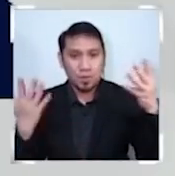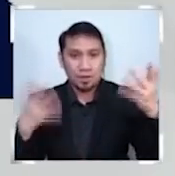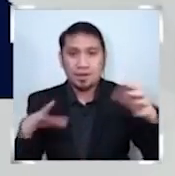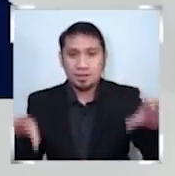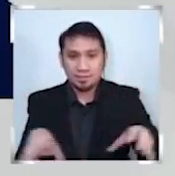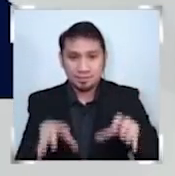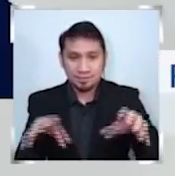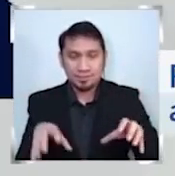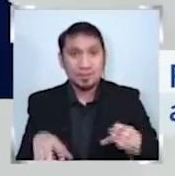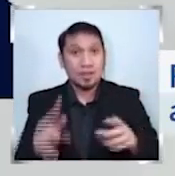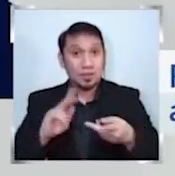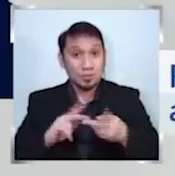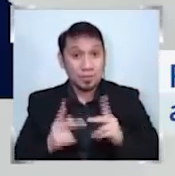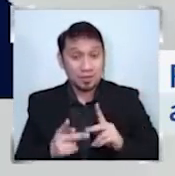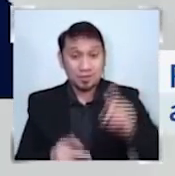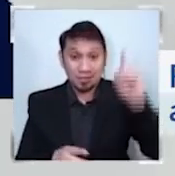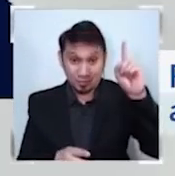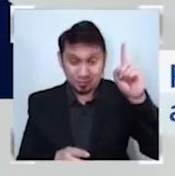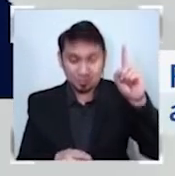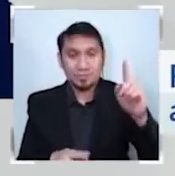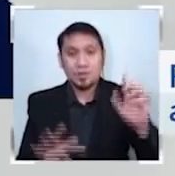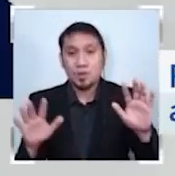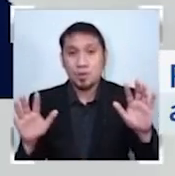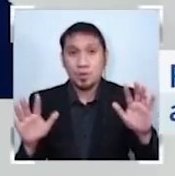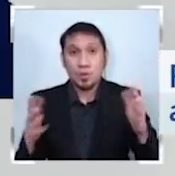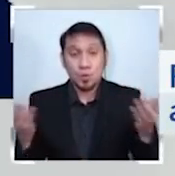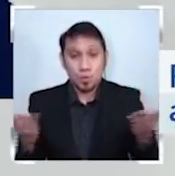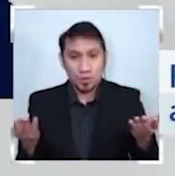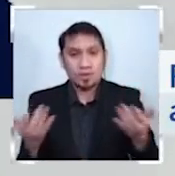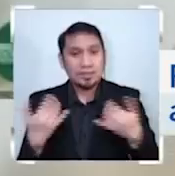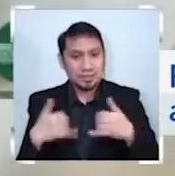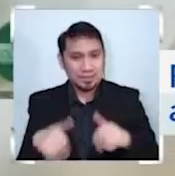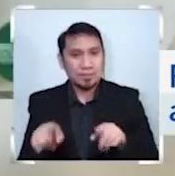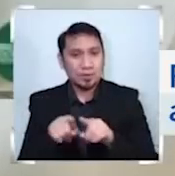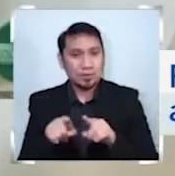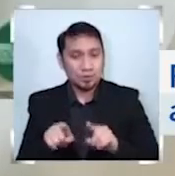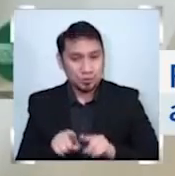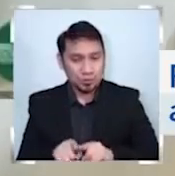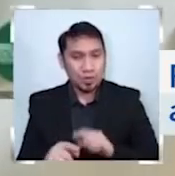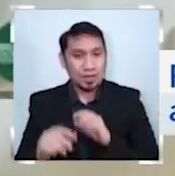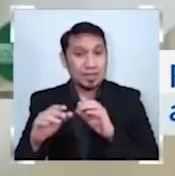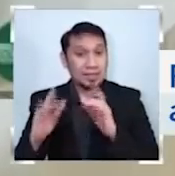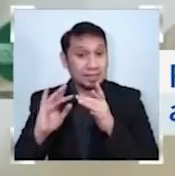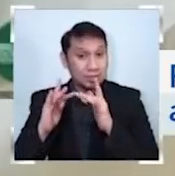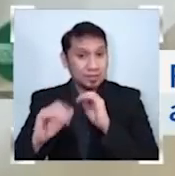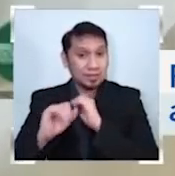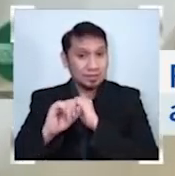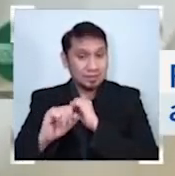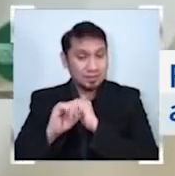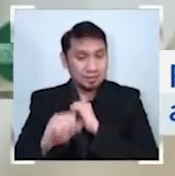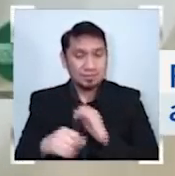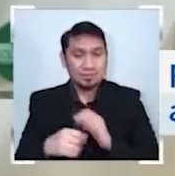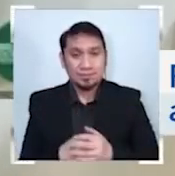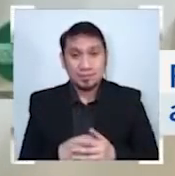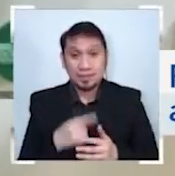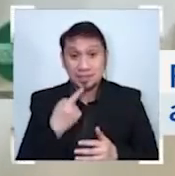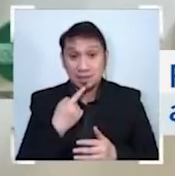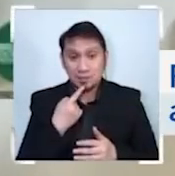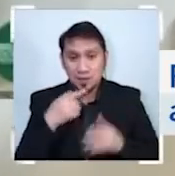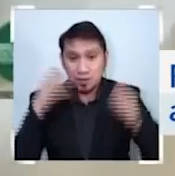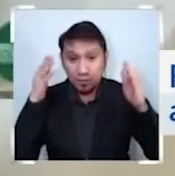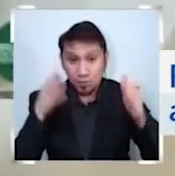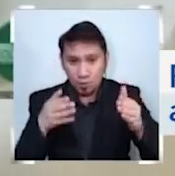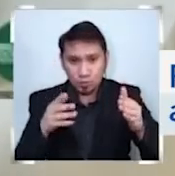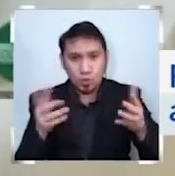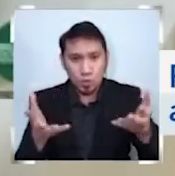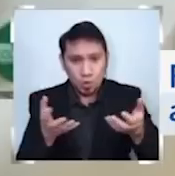katandem ni Montemayor na si Rizalito David nasa e-rally din. Bukod sa kahirapan, pinagtutuunan din daw niya ang agrarian reform.